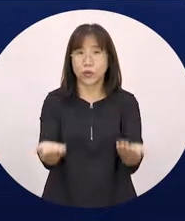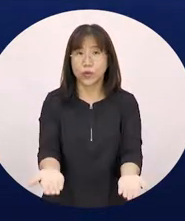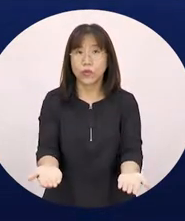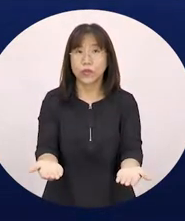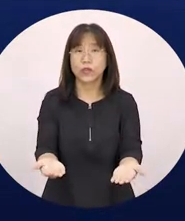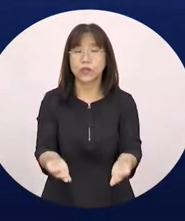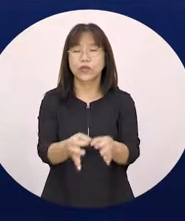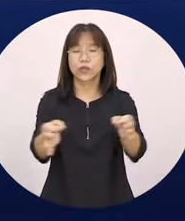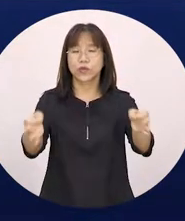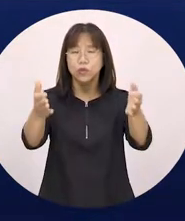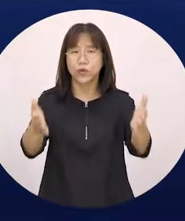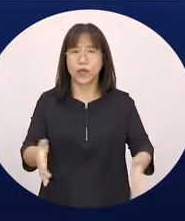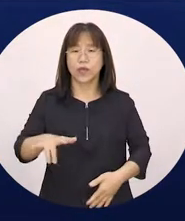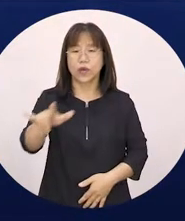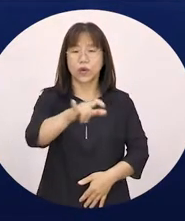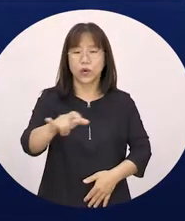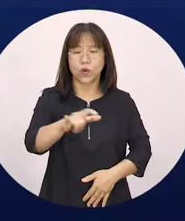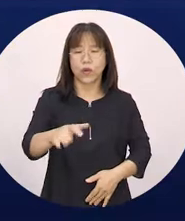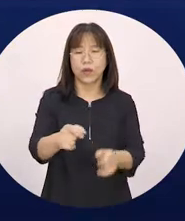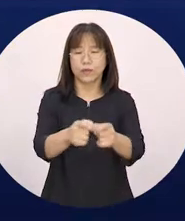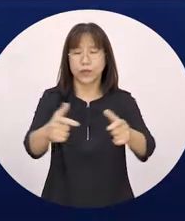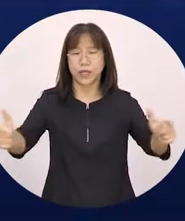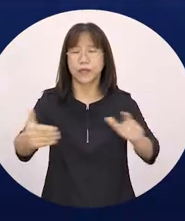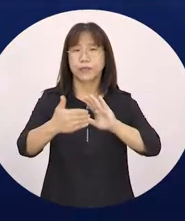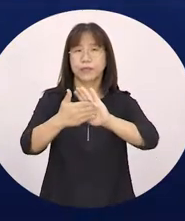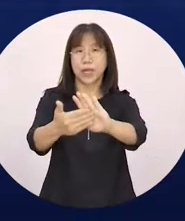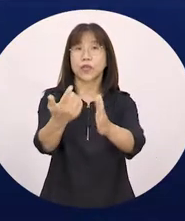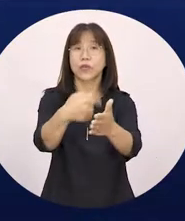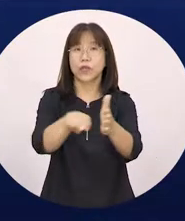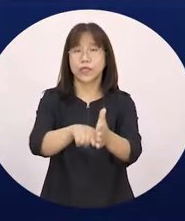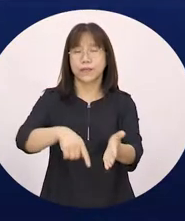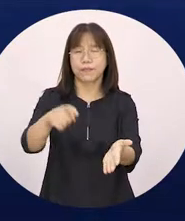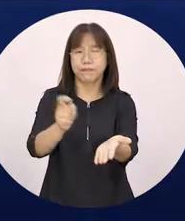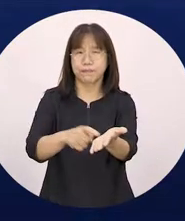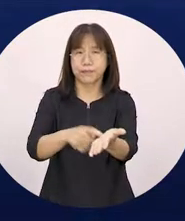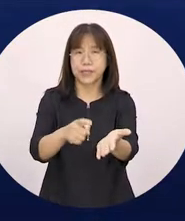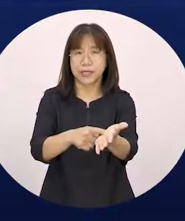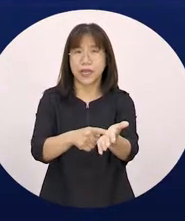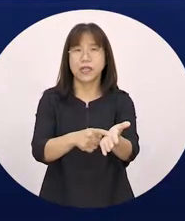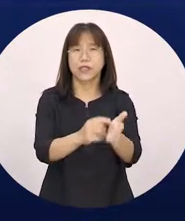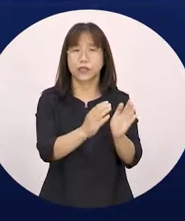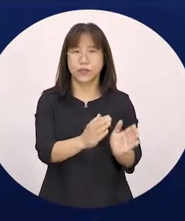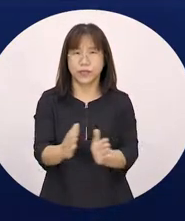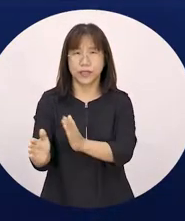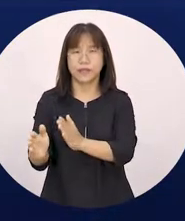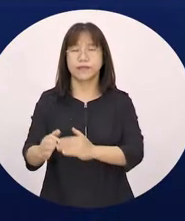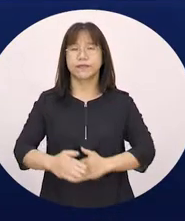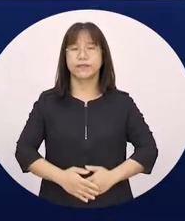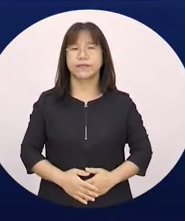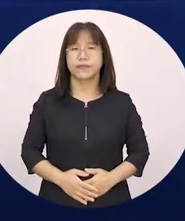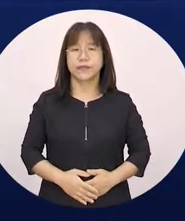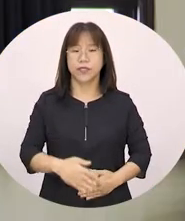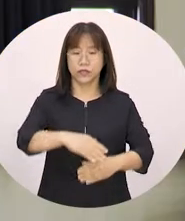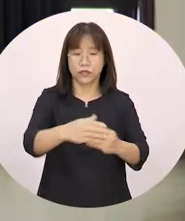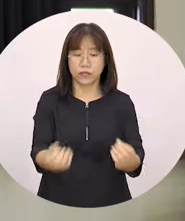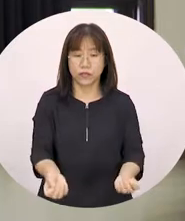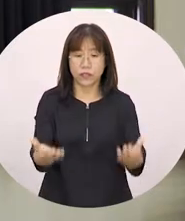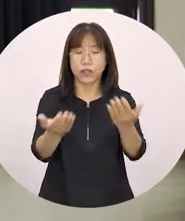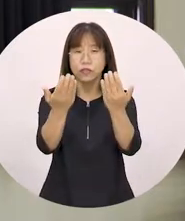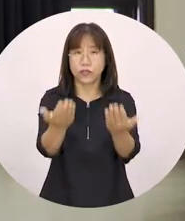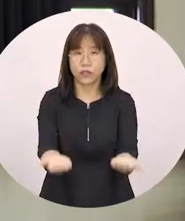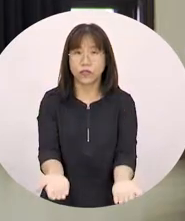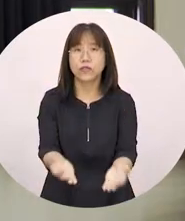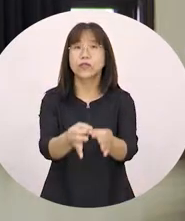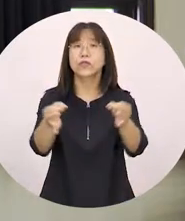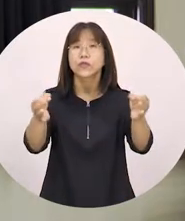일부가 확산되지 않도록 특별 방역대책 을 꾸리고 코론 알고 비상 책의 강화에 나서 입니다 추석